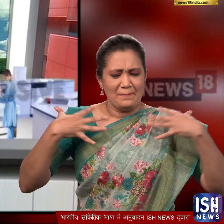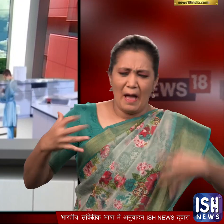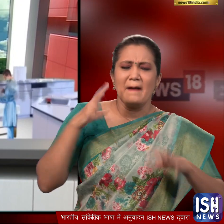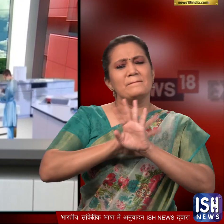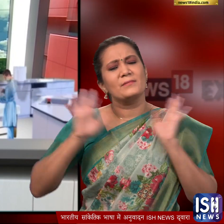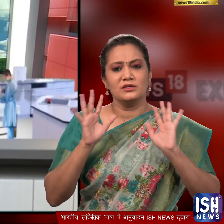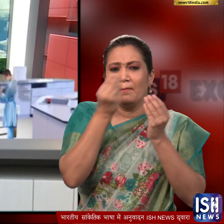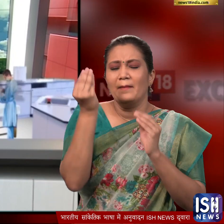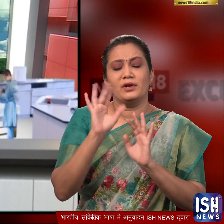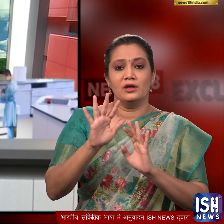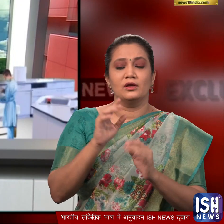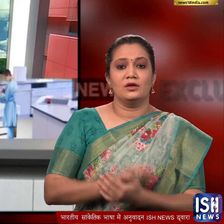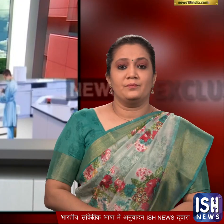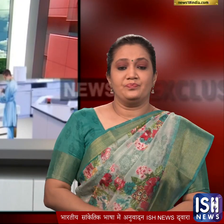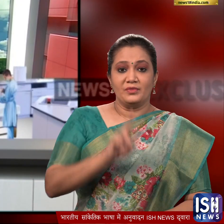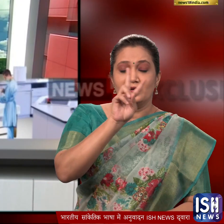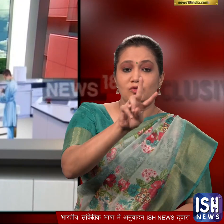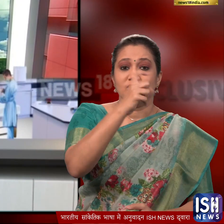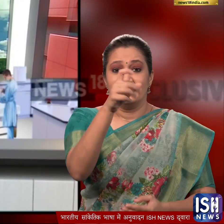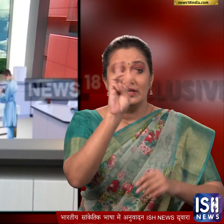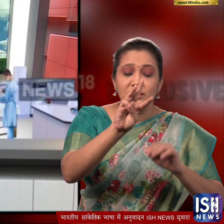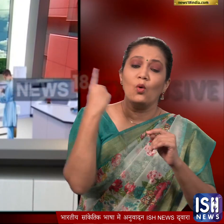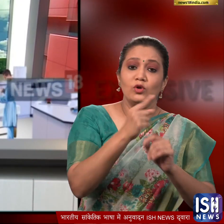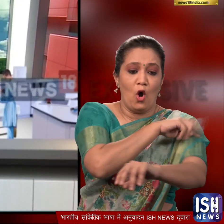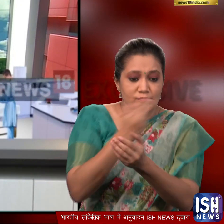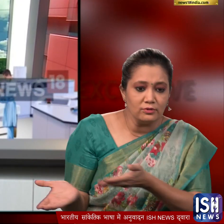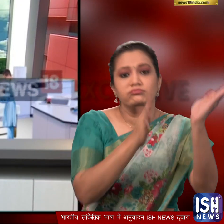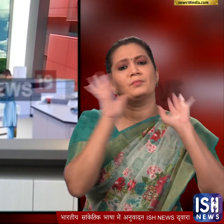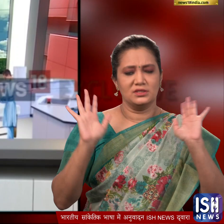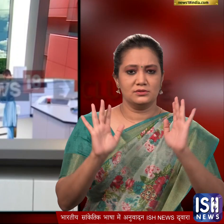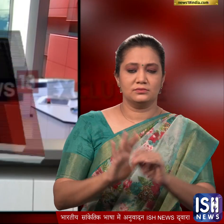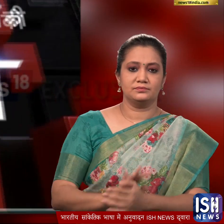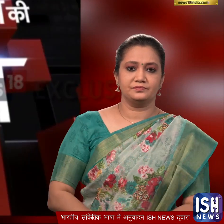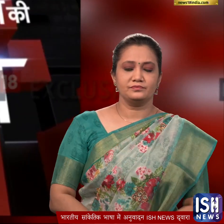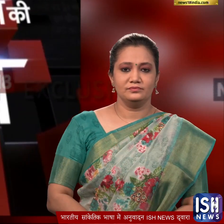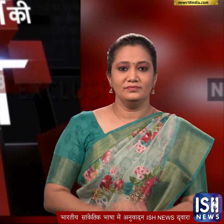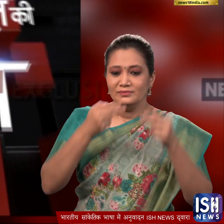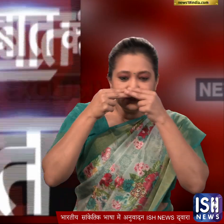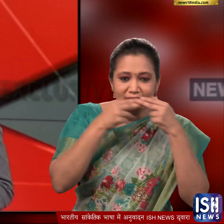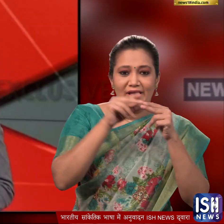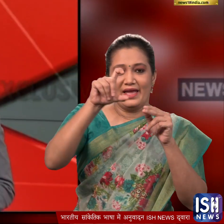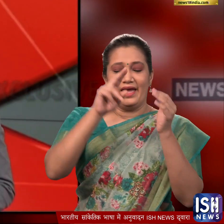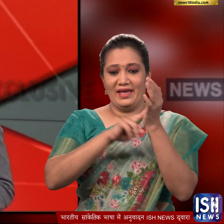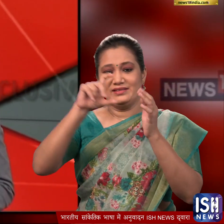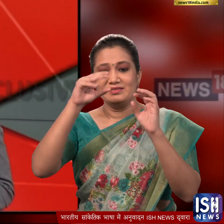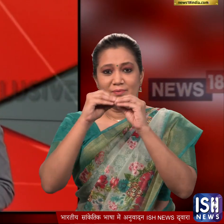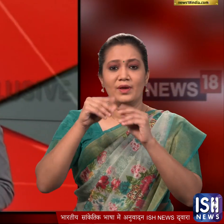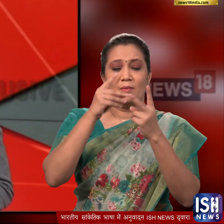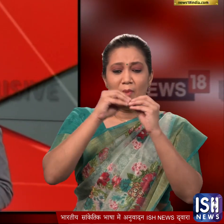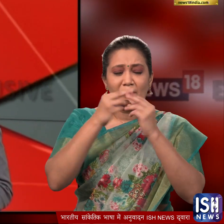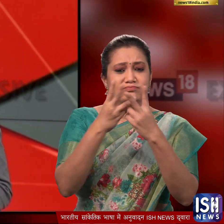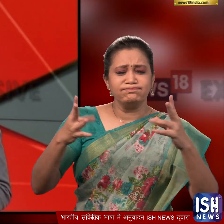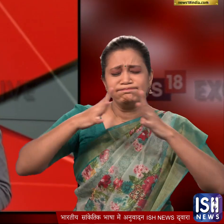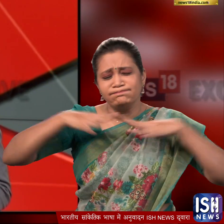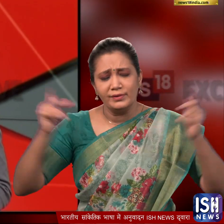जैसे मामूली लक्षण ही थे, जबकि सिर्फ 273 लोगों को ही अस्पताल में भर्ती करवाने की नौबत आई। ड्रग्स मामले में एनसीबी की टीम ने